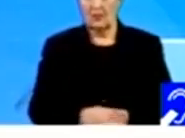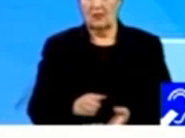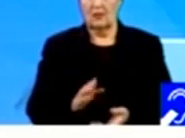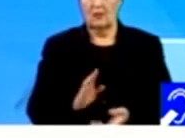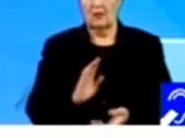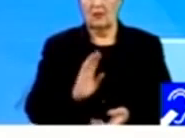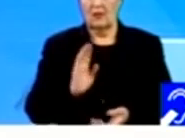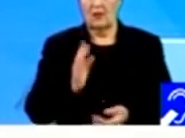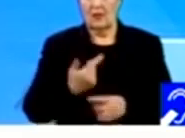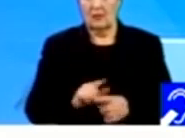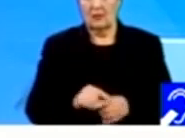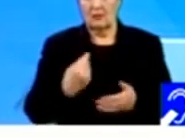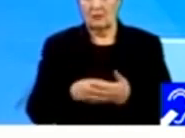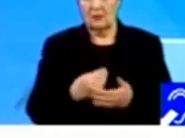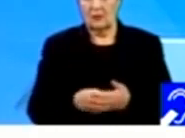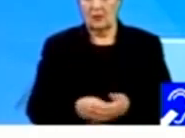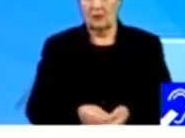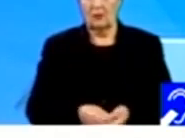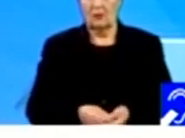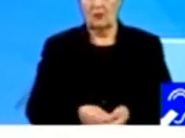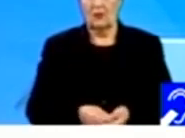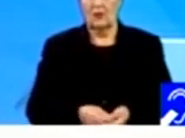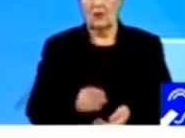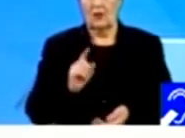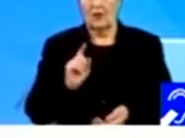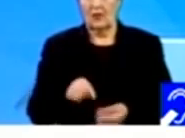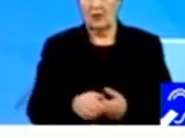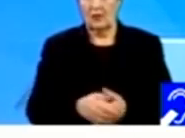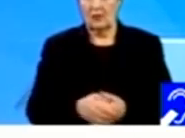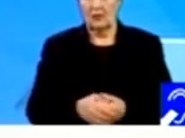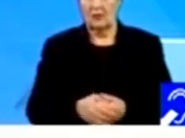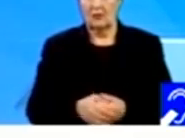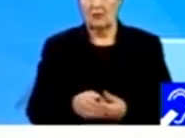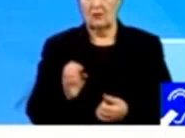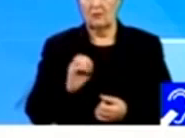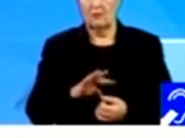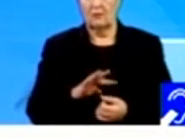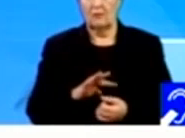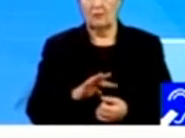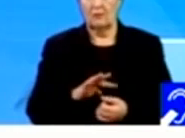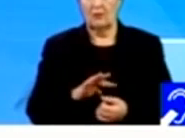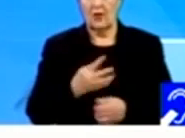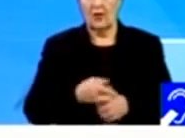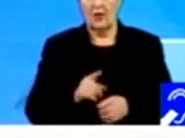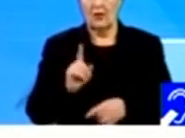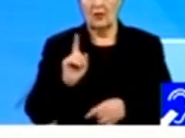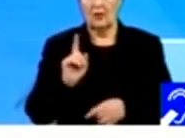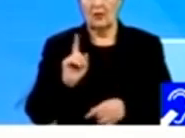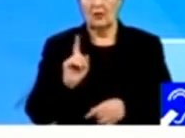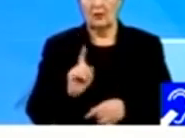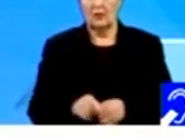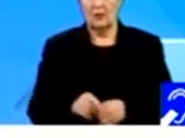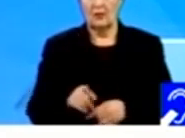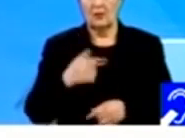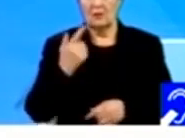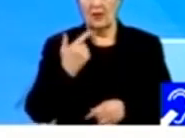lei. Astăzi bugetul capitalist 4 miliarde, dacă îl mulțim la 4, ar fi 16, plus creșterea surselor interne și am demonstrat și am